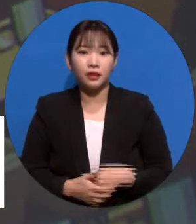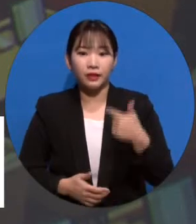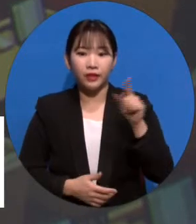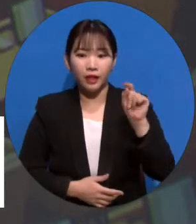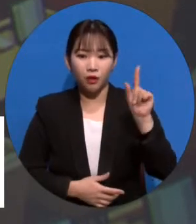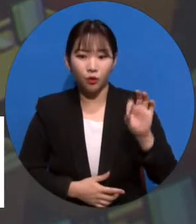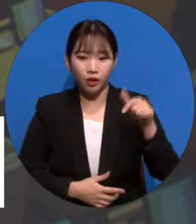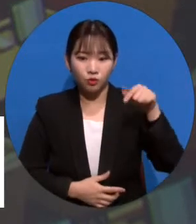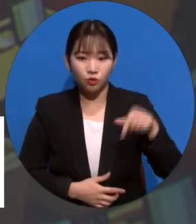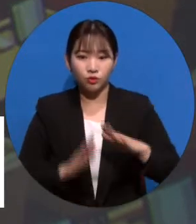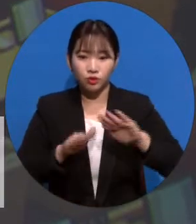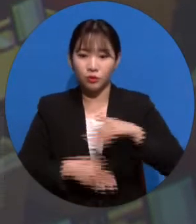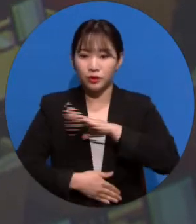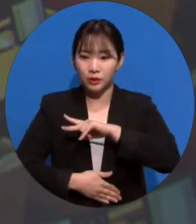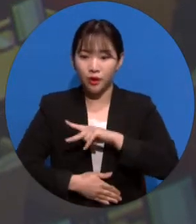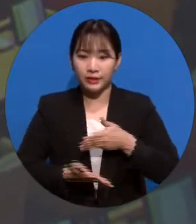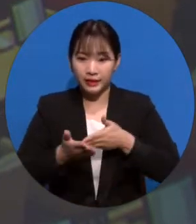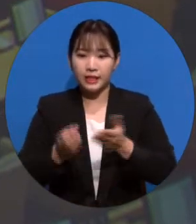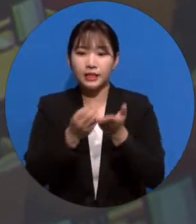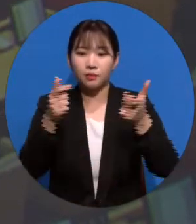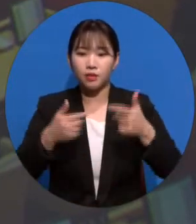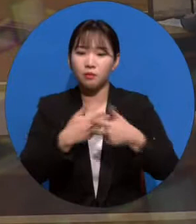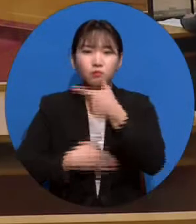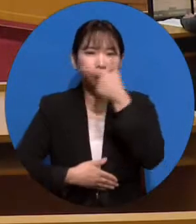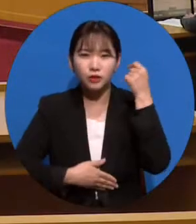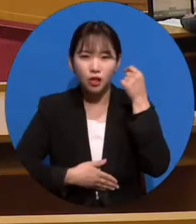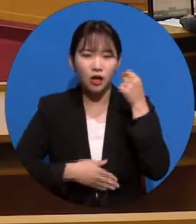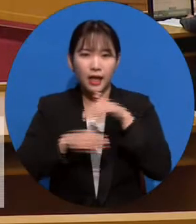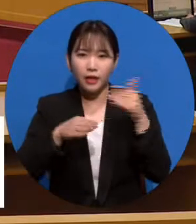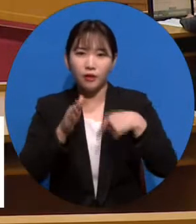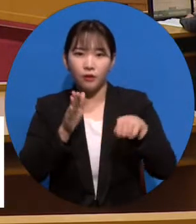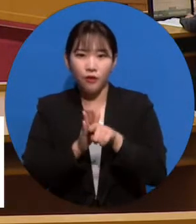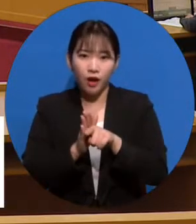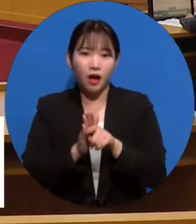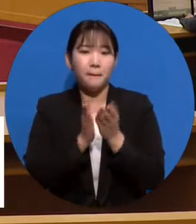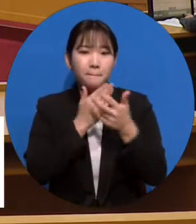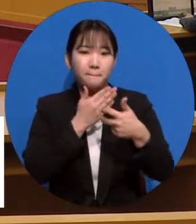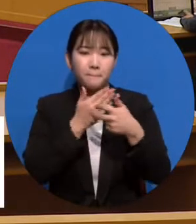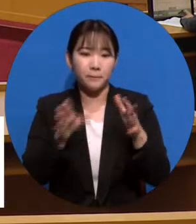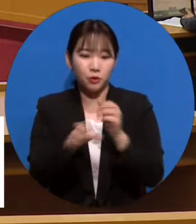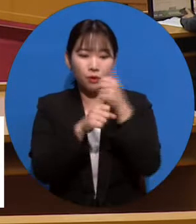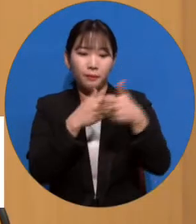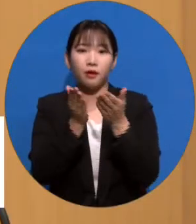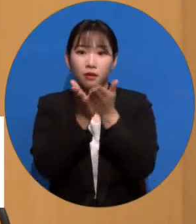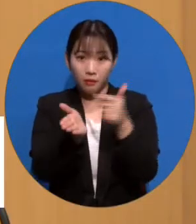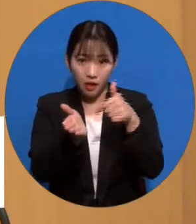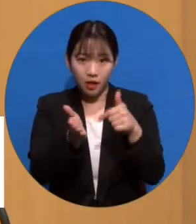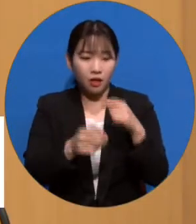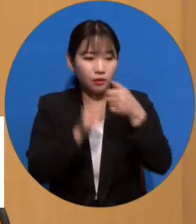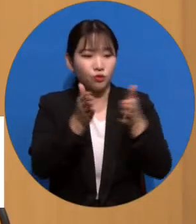나광국 전남도 의원이 제안한 도서 지역 의료 공백 최소화를 위한 전천후 종합병원선이